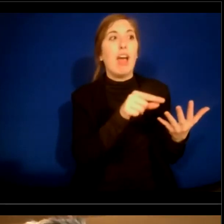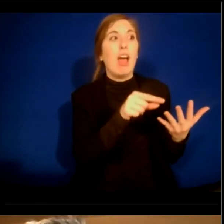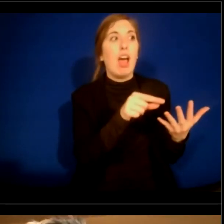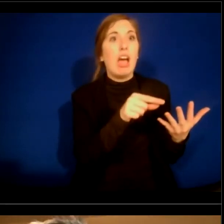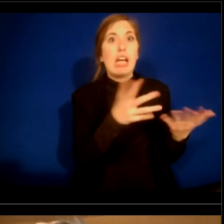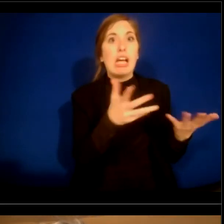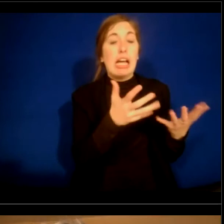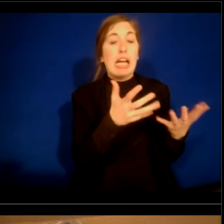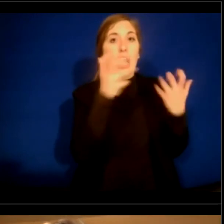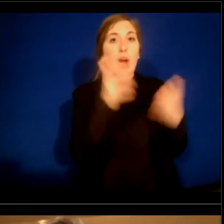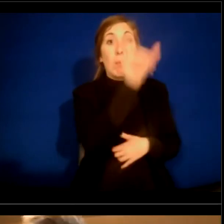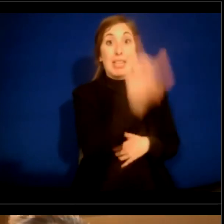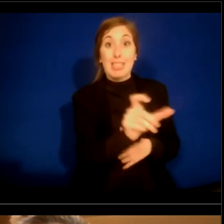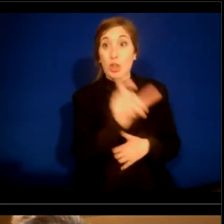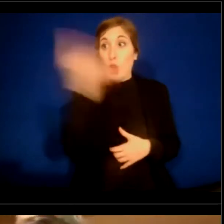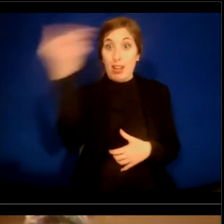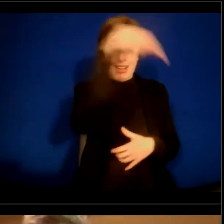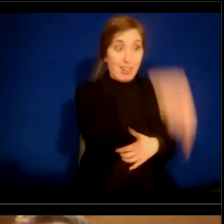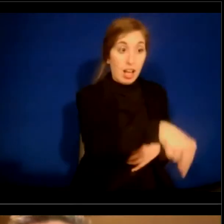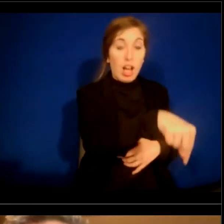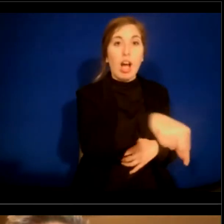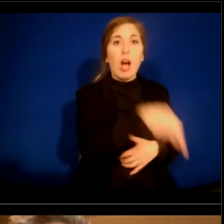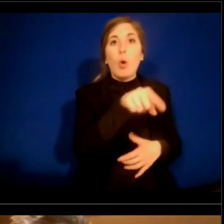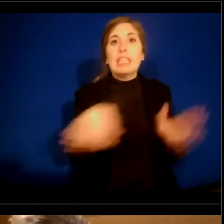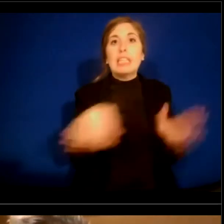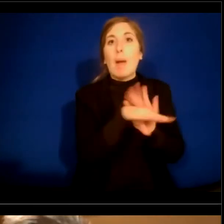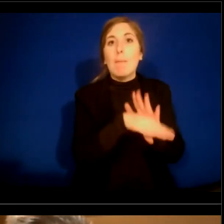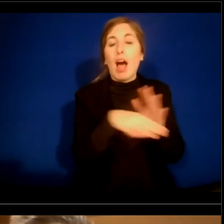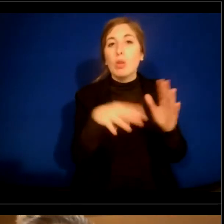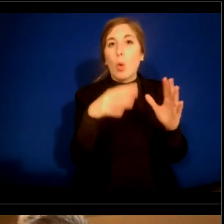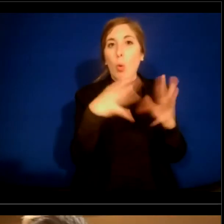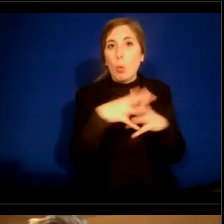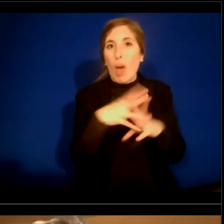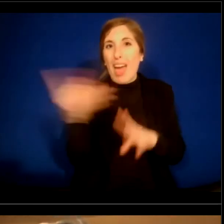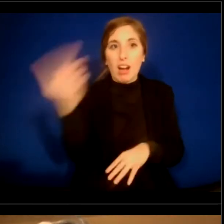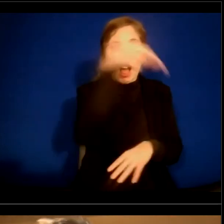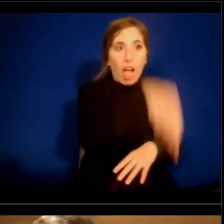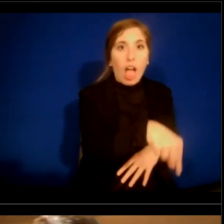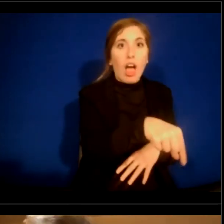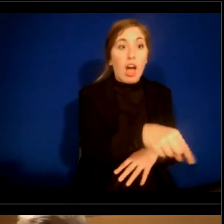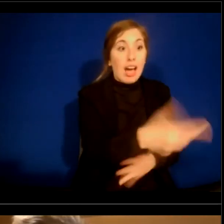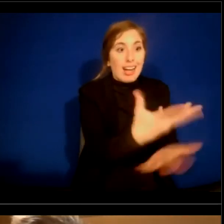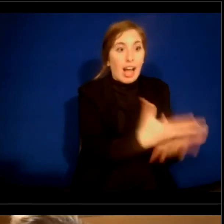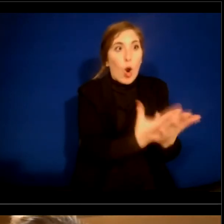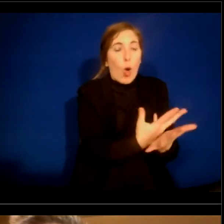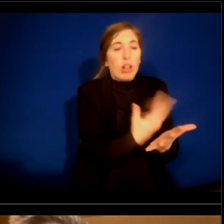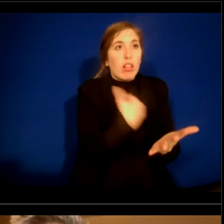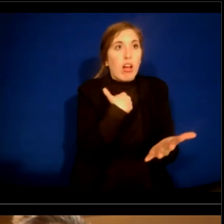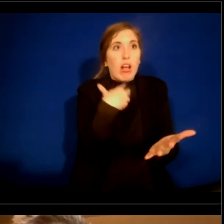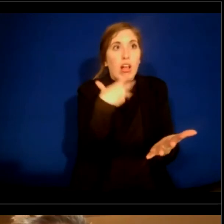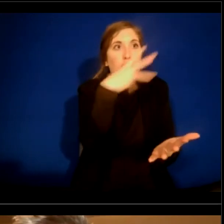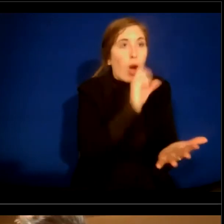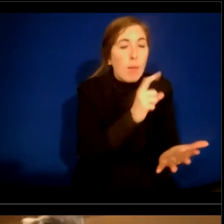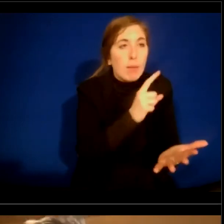Assolutamente, no, credo che davvero, insomma, gli esseri umani in queste situazioni,